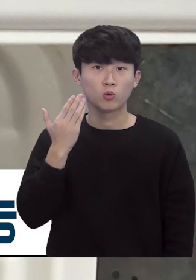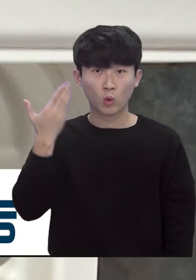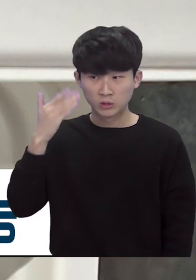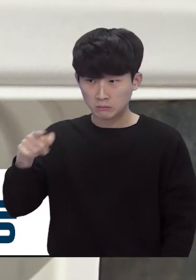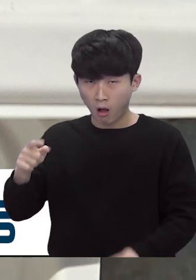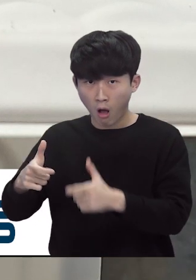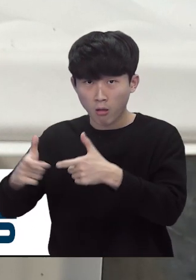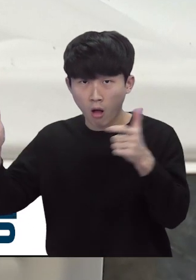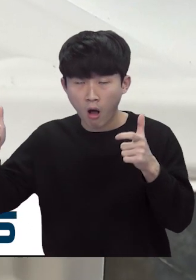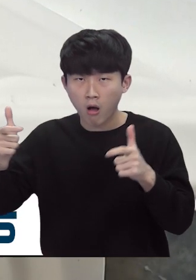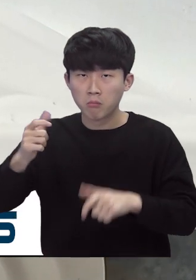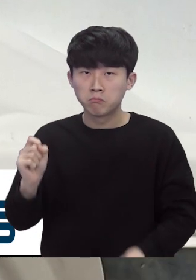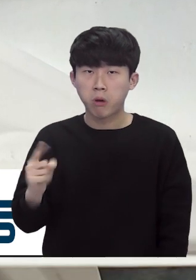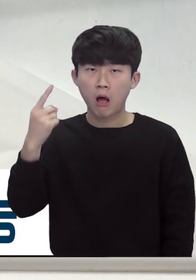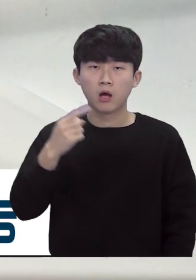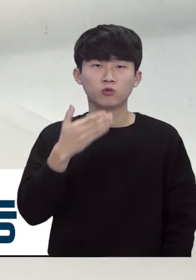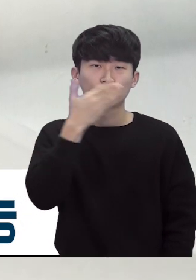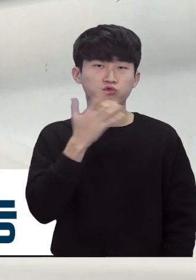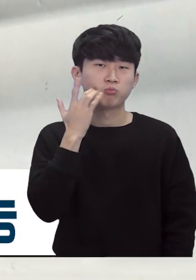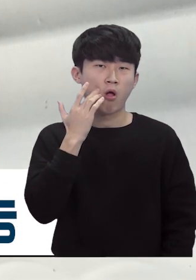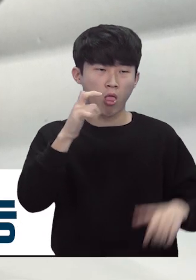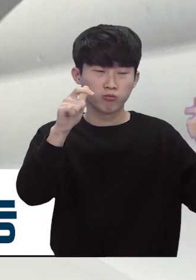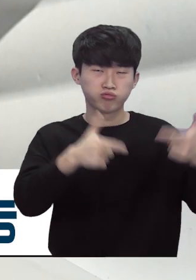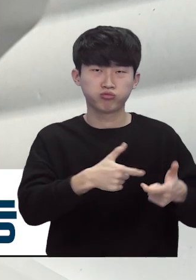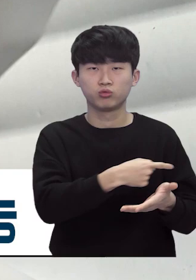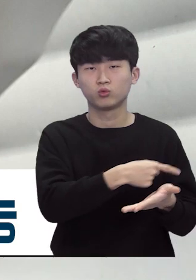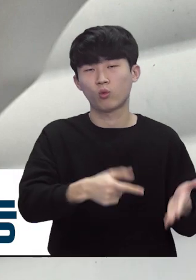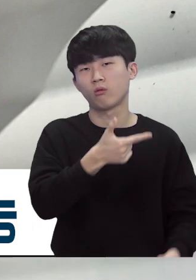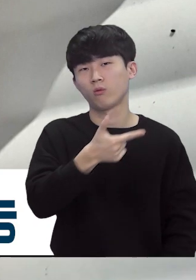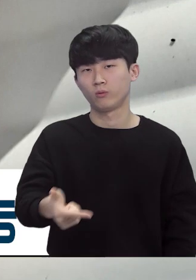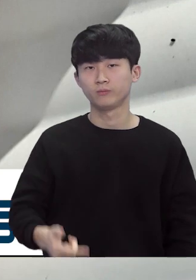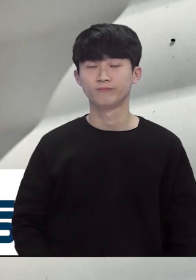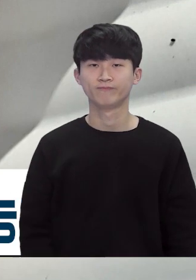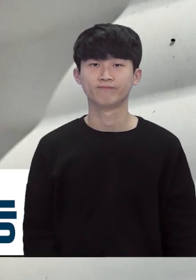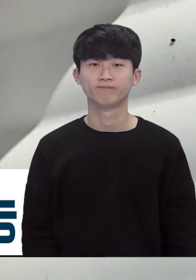개체수가 급격히 증가하면서 전국 양봉농가에 큰 손실을 입히고 있습니다.